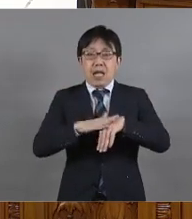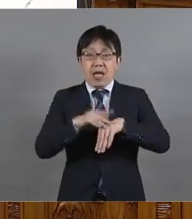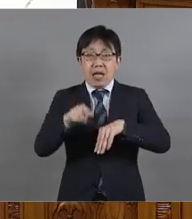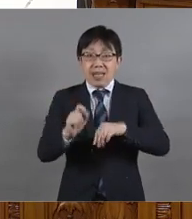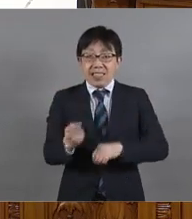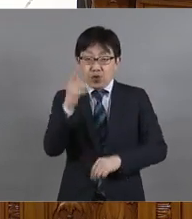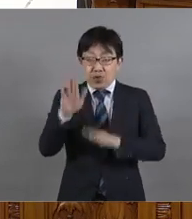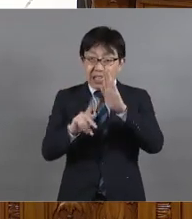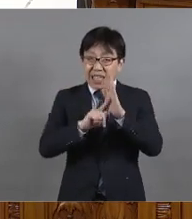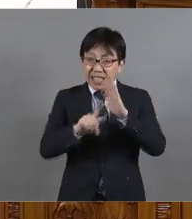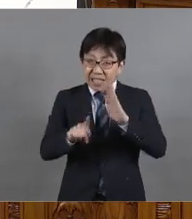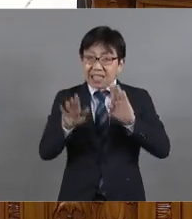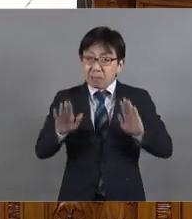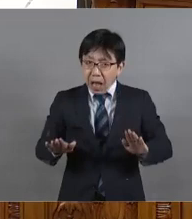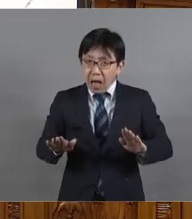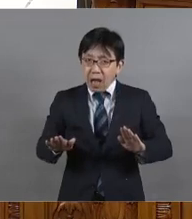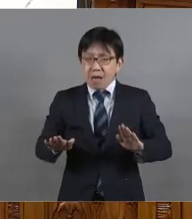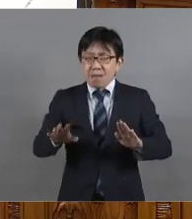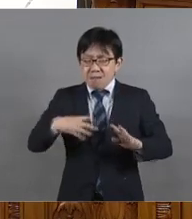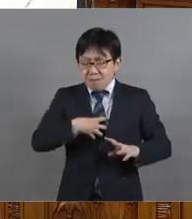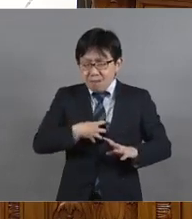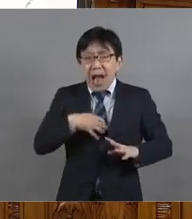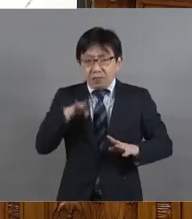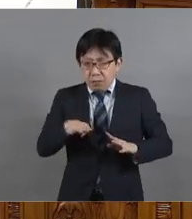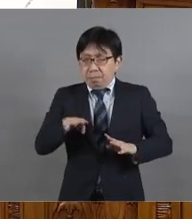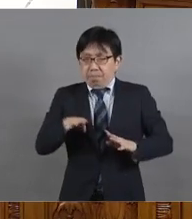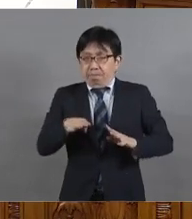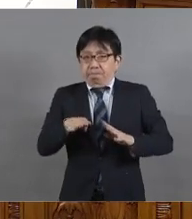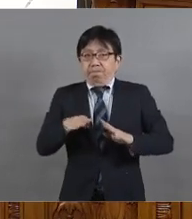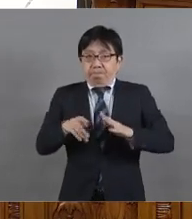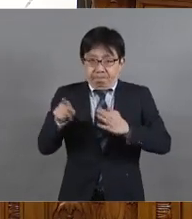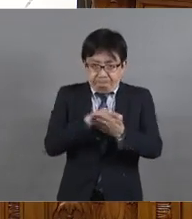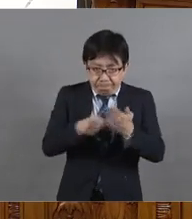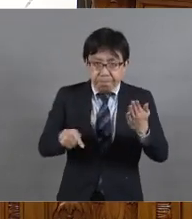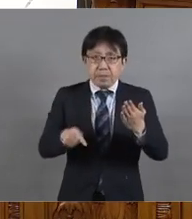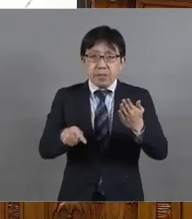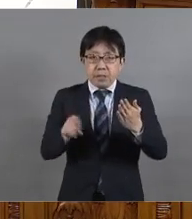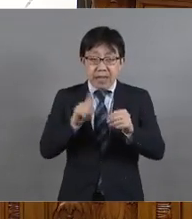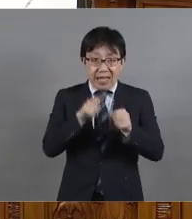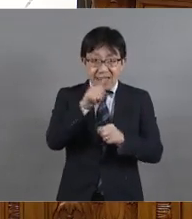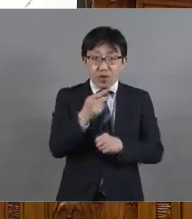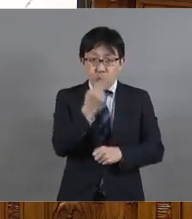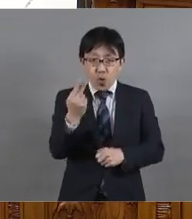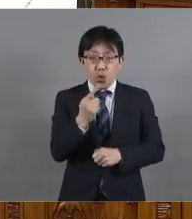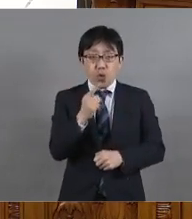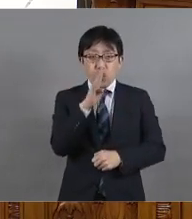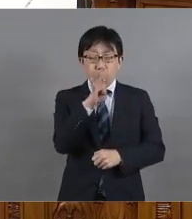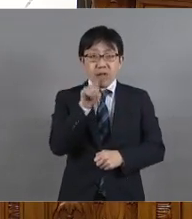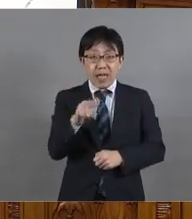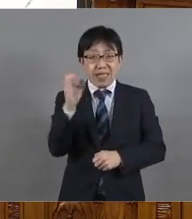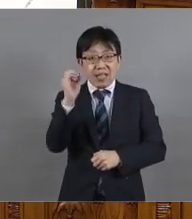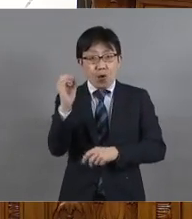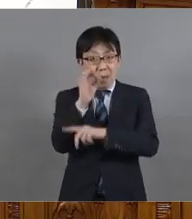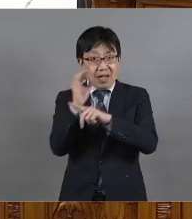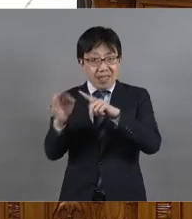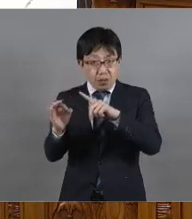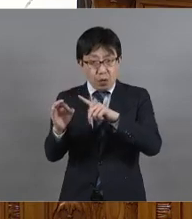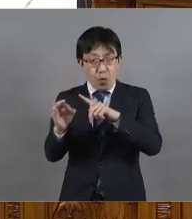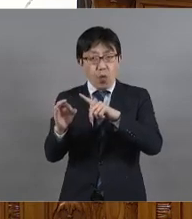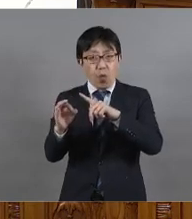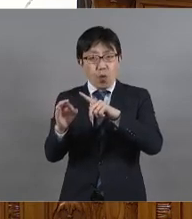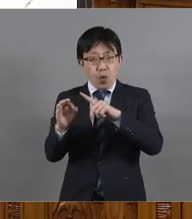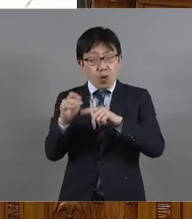宣言による厳しい状況を乗り越え来年度の経済成長率は実質4.0%程度名目